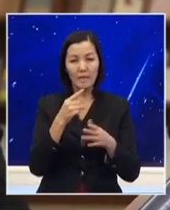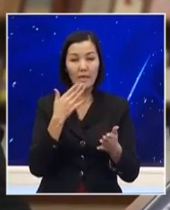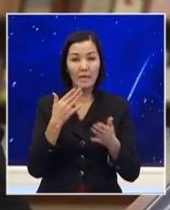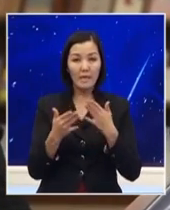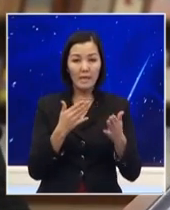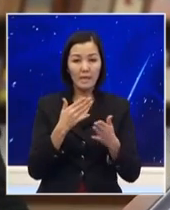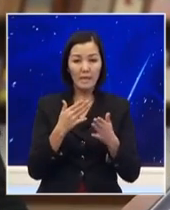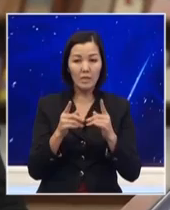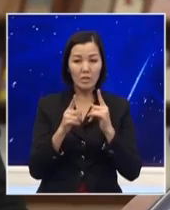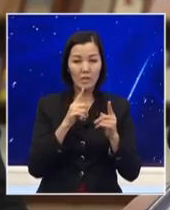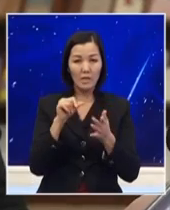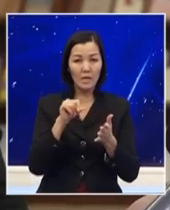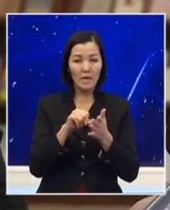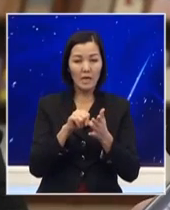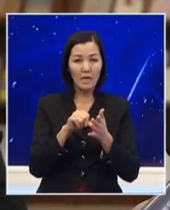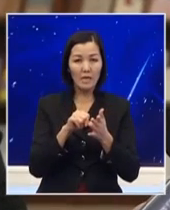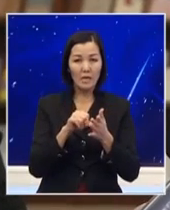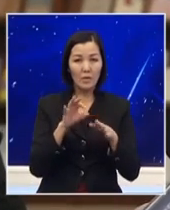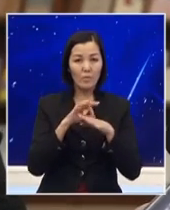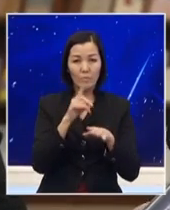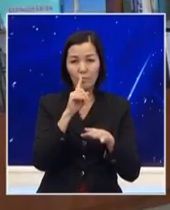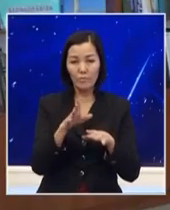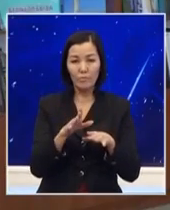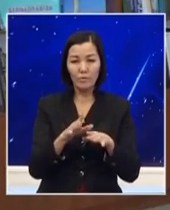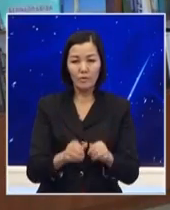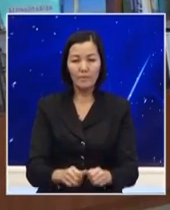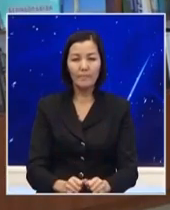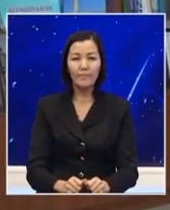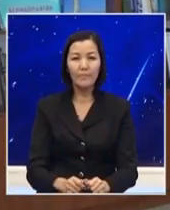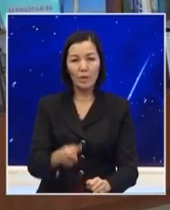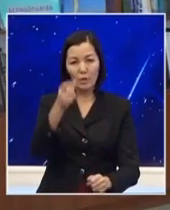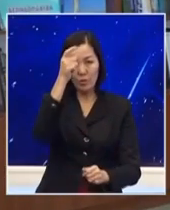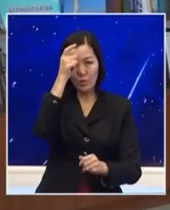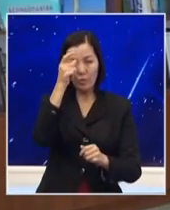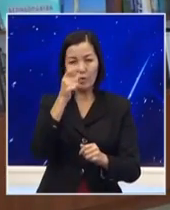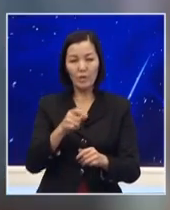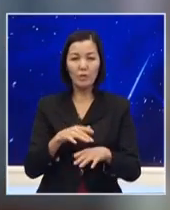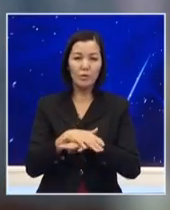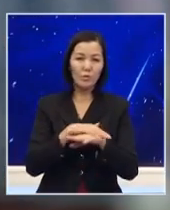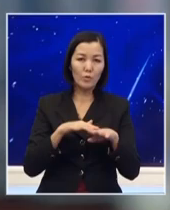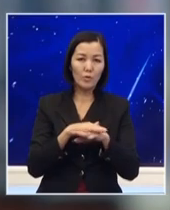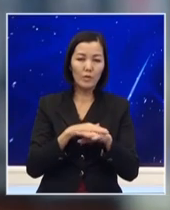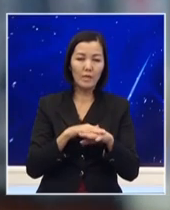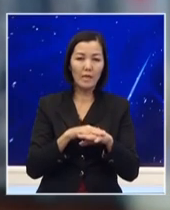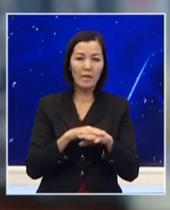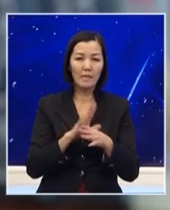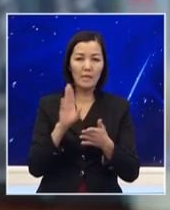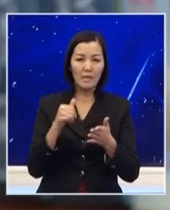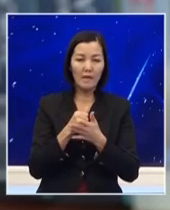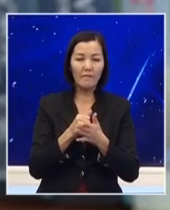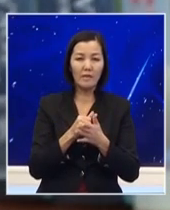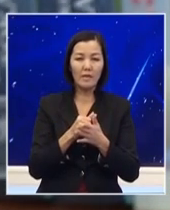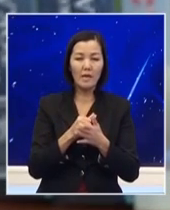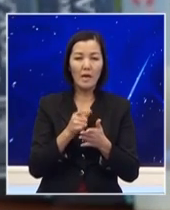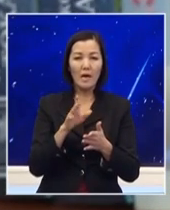мына жиынға Назарбаев келмесе, бұл жиын өтпейтін еді деді. Түркі жұрты Нұрсұлтан Әбішұлын түркі әлемінің абызы деп біледі. Бұл